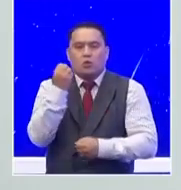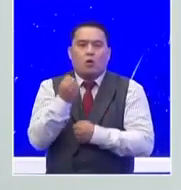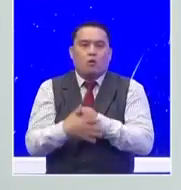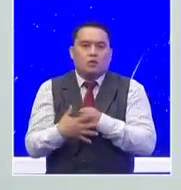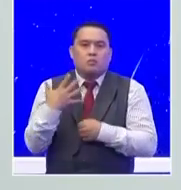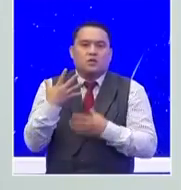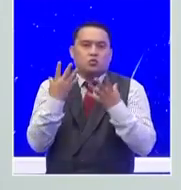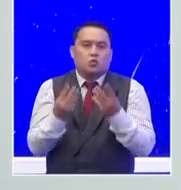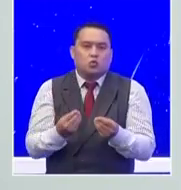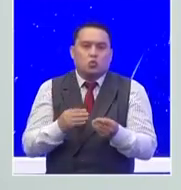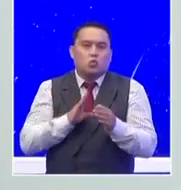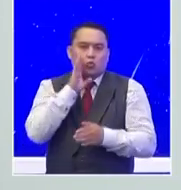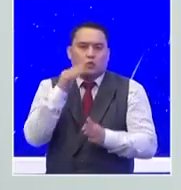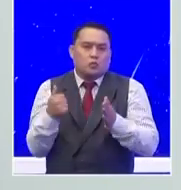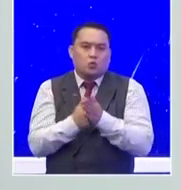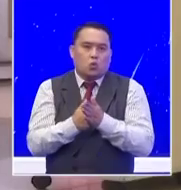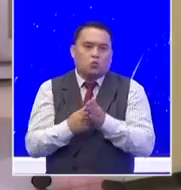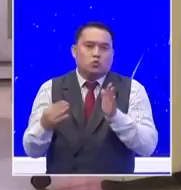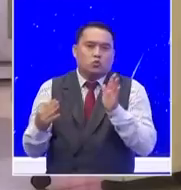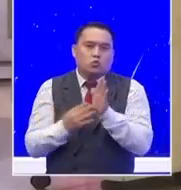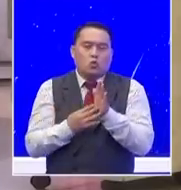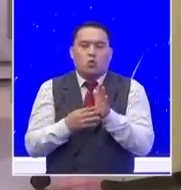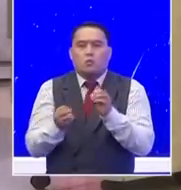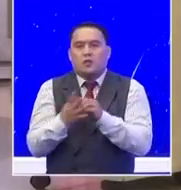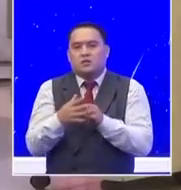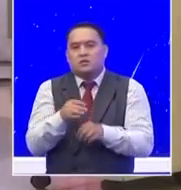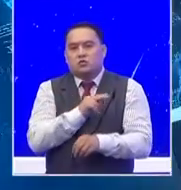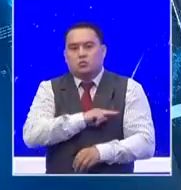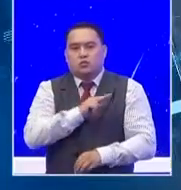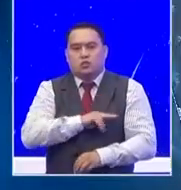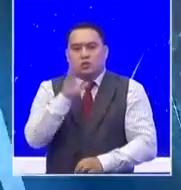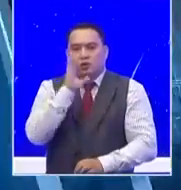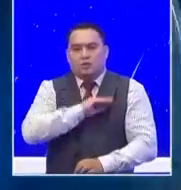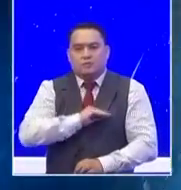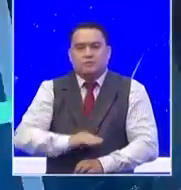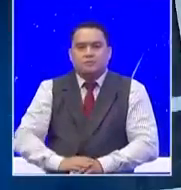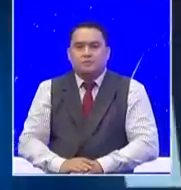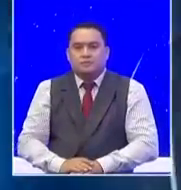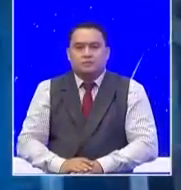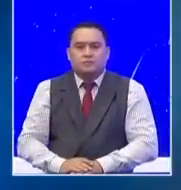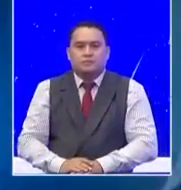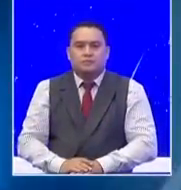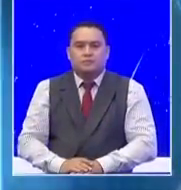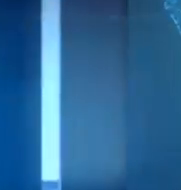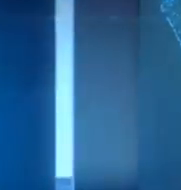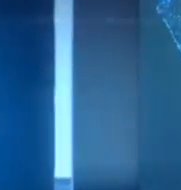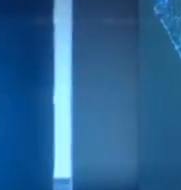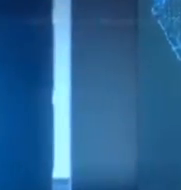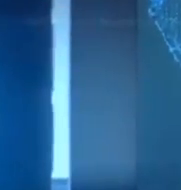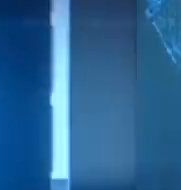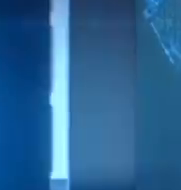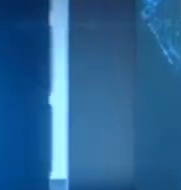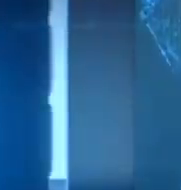аптаның 5 күнінде таңғы 9-дан 15.00-ге дейін жұмыс істейді. Алмат Хамит, Ержан Дүйсен, Жетісу телеарнасы,